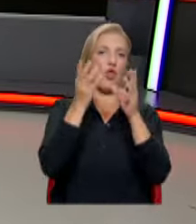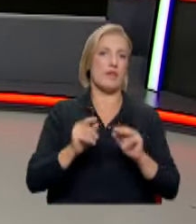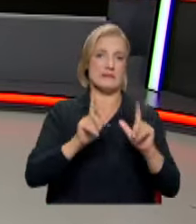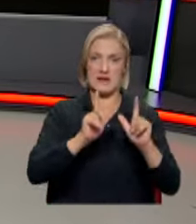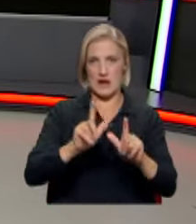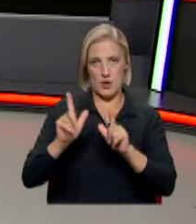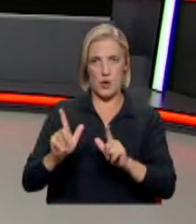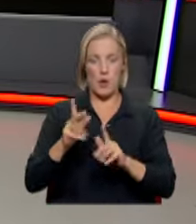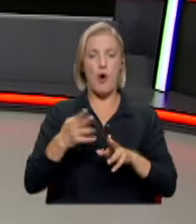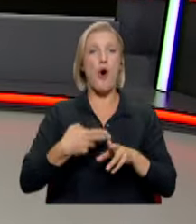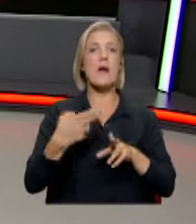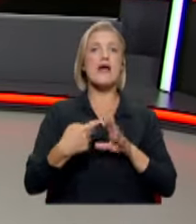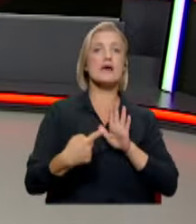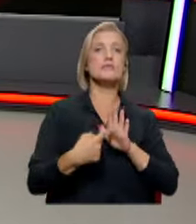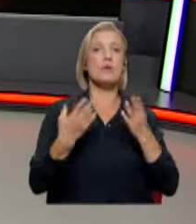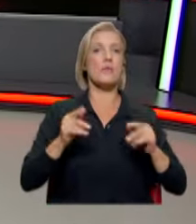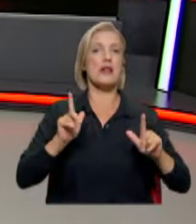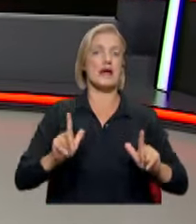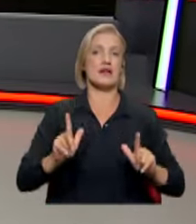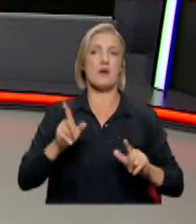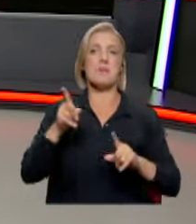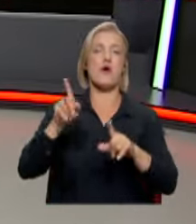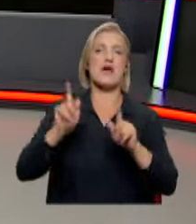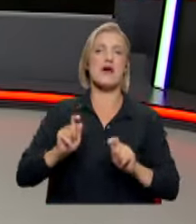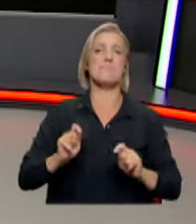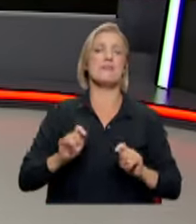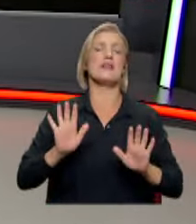etmesi gerekiyor. Örnek olmaları gerekiyor. Bu şekilde davranmamaları gerekiyor.